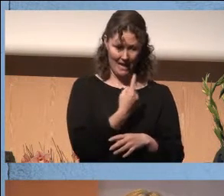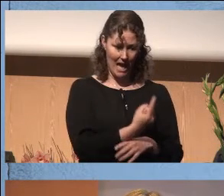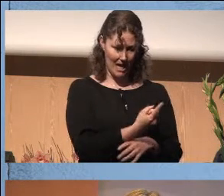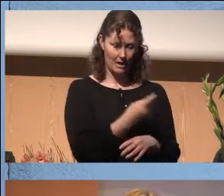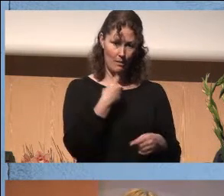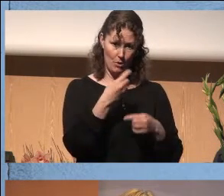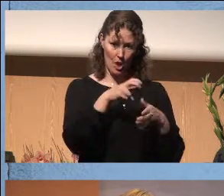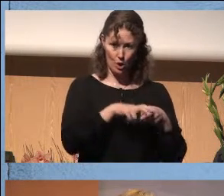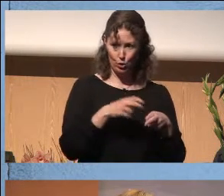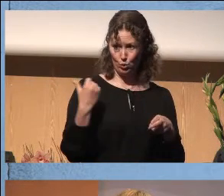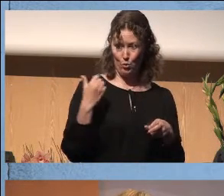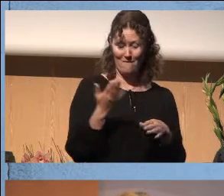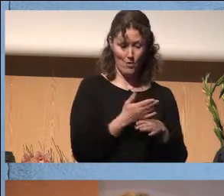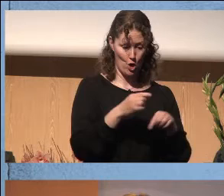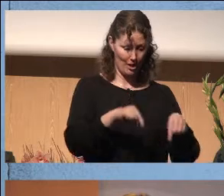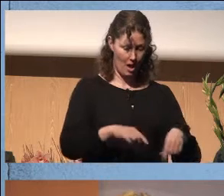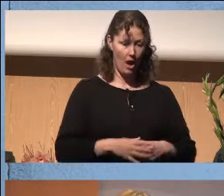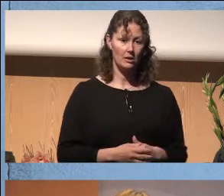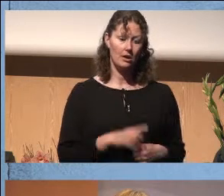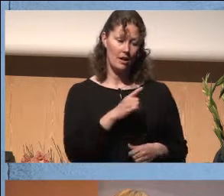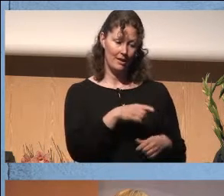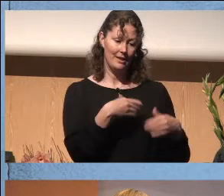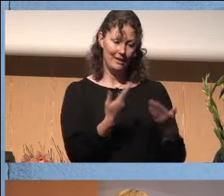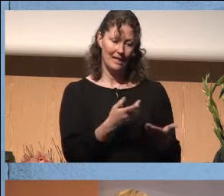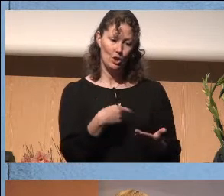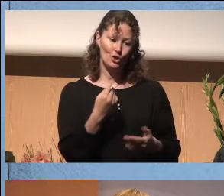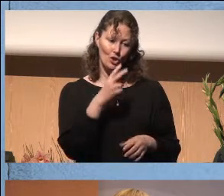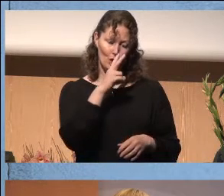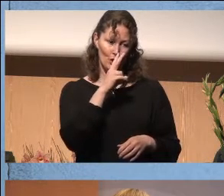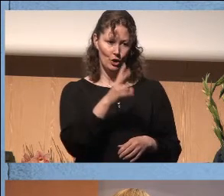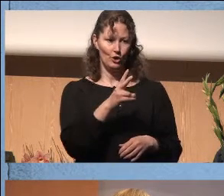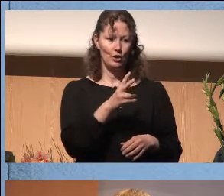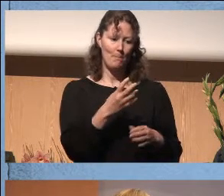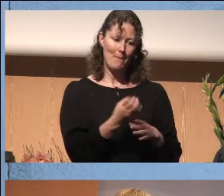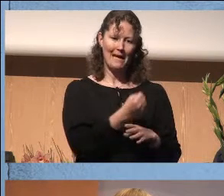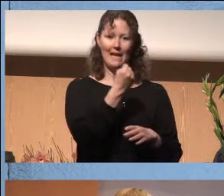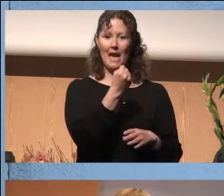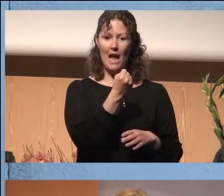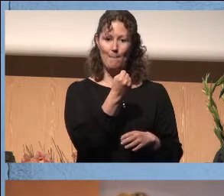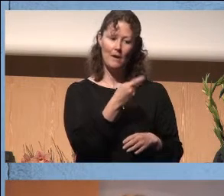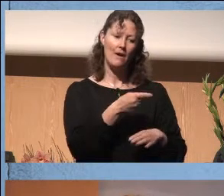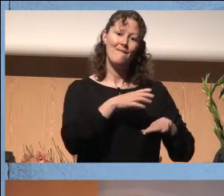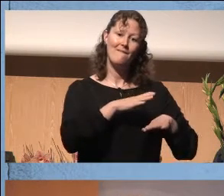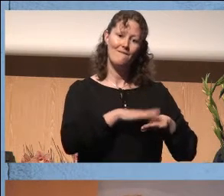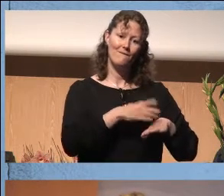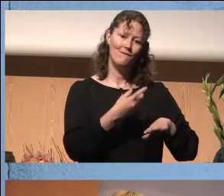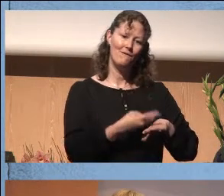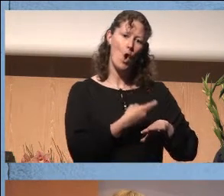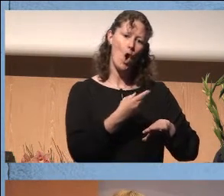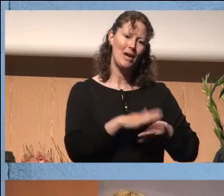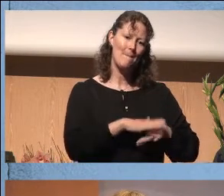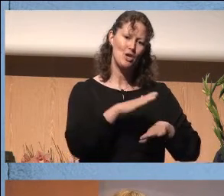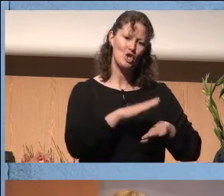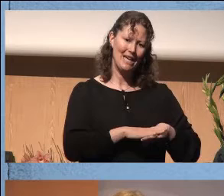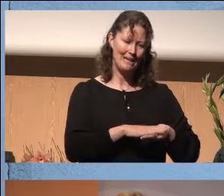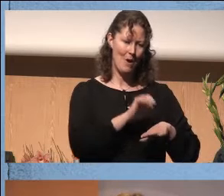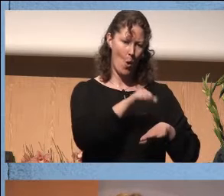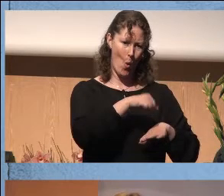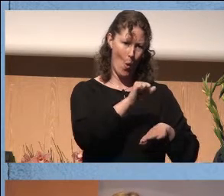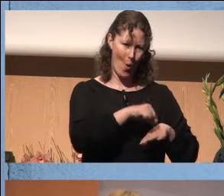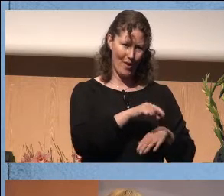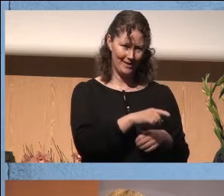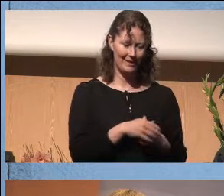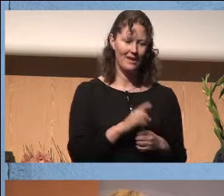på talerstolen før I dag, som har gitt oss en nytt begrep, forebygging med å. Det Bjørnar Algott som